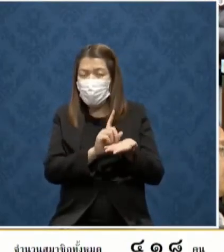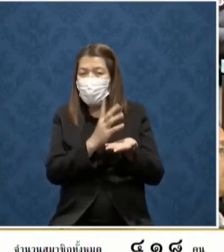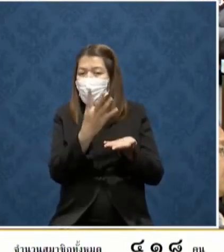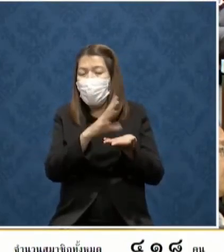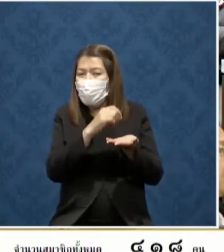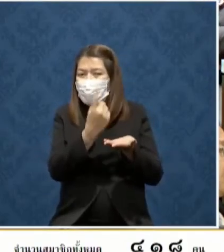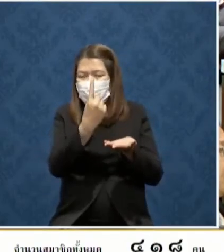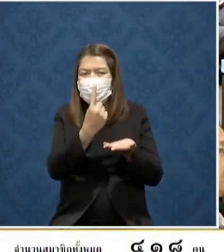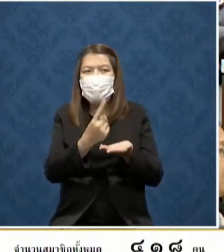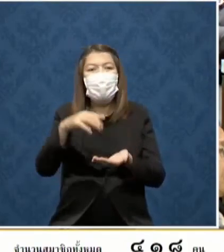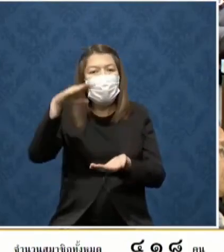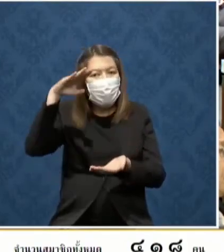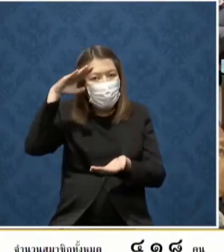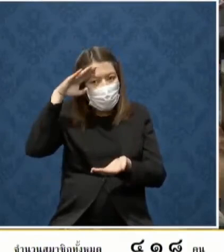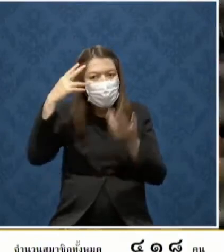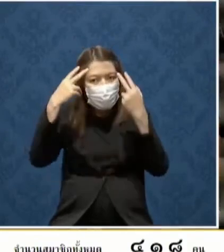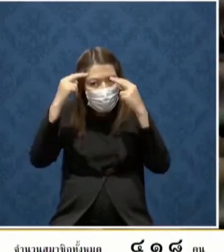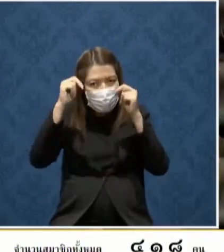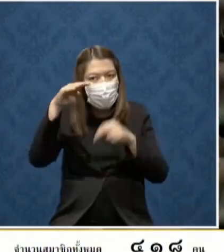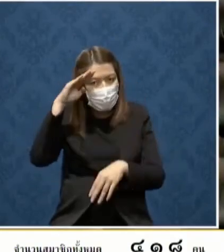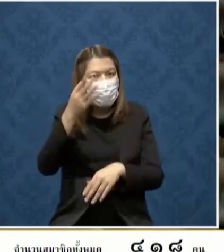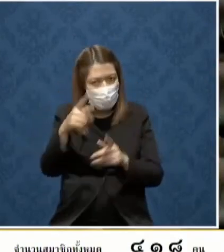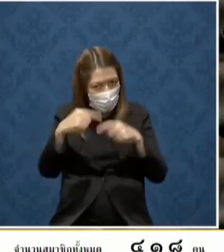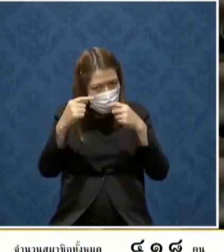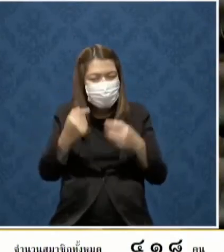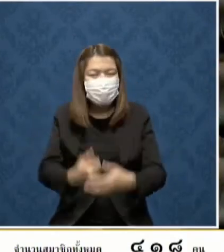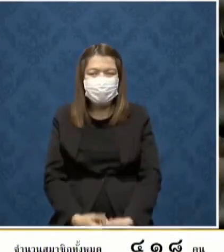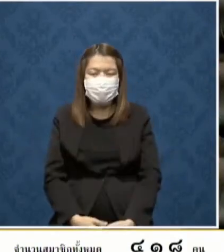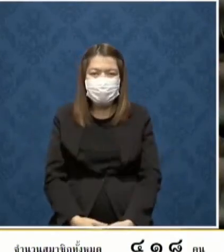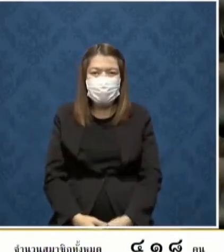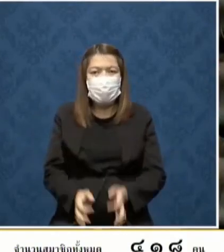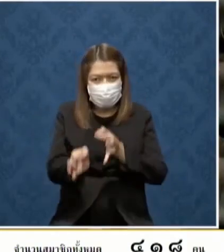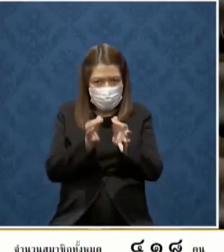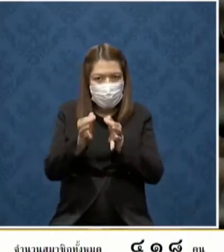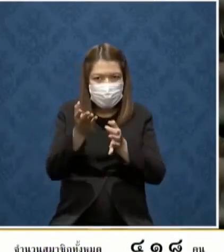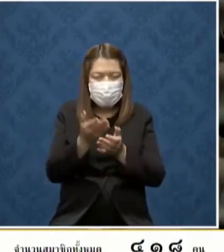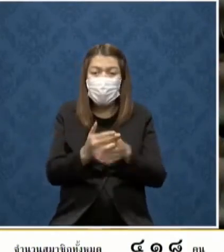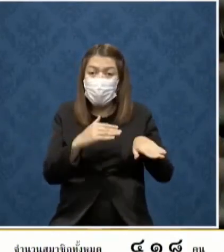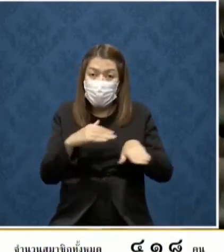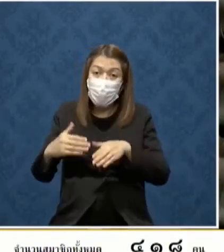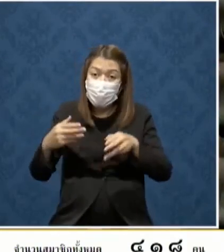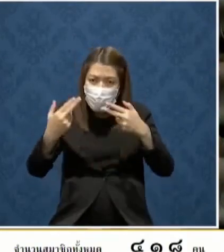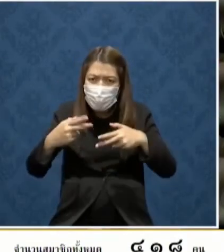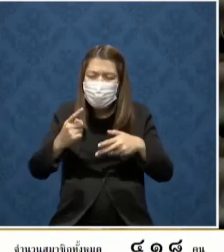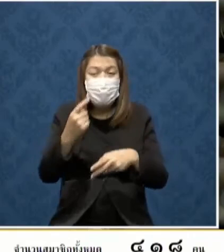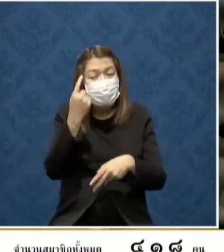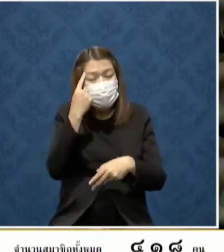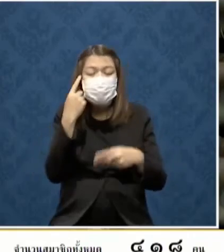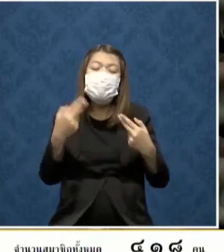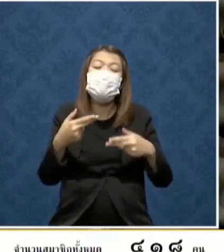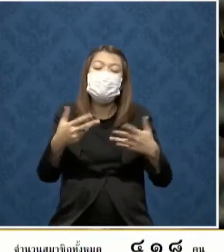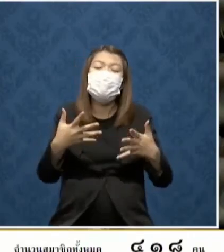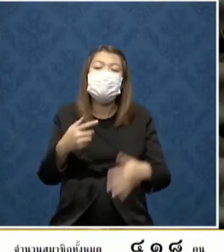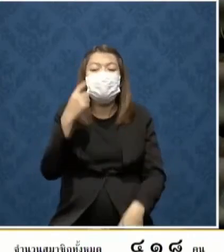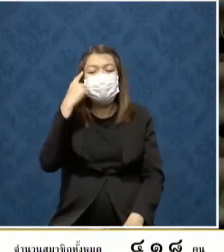นเอก ปทศจโยชาชื่อตอบ วาความพ้อในการลบของท่าน อยู่ตรงไหนหรือ่ไมได้คิวจะรกัใคร ในมัน